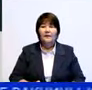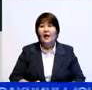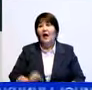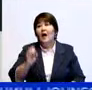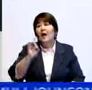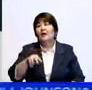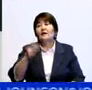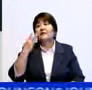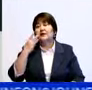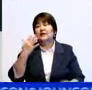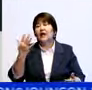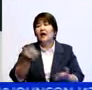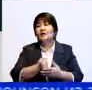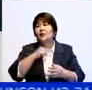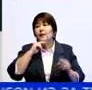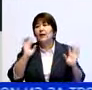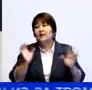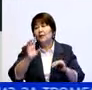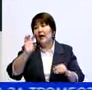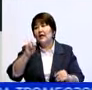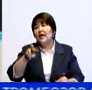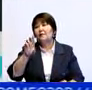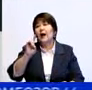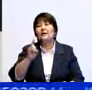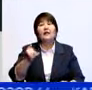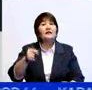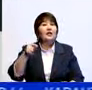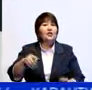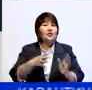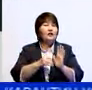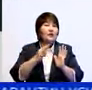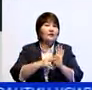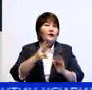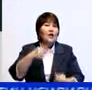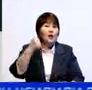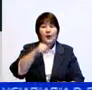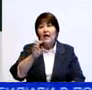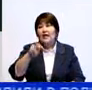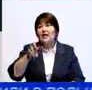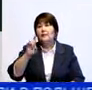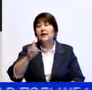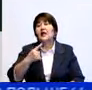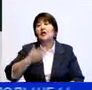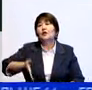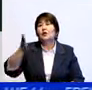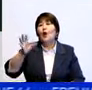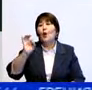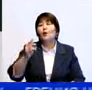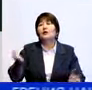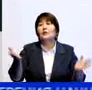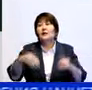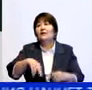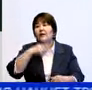Арал всегда был под особой заботой Ельбасы. Как вам известно, в 1992 году Ельбасы с трибуны ООН привлек